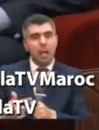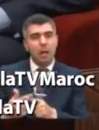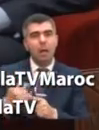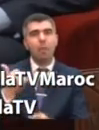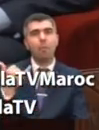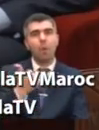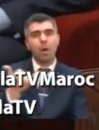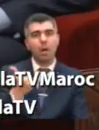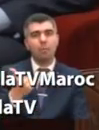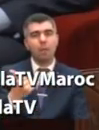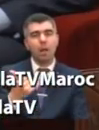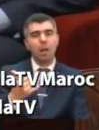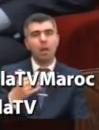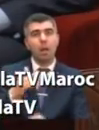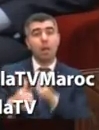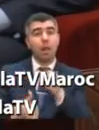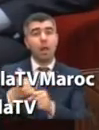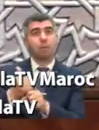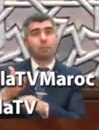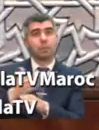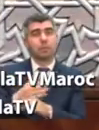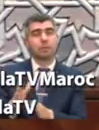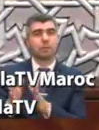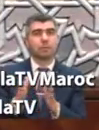في السنوات السابقه الاخيره. السيد الوزير الوقت انتهى. شكرا.